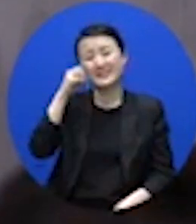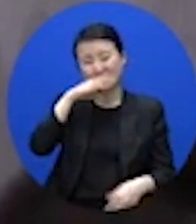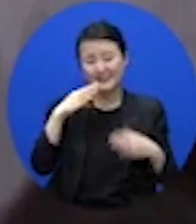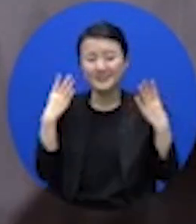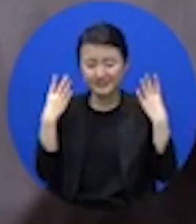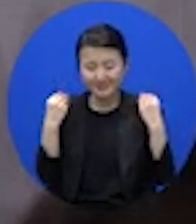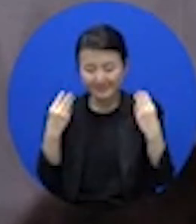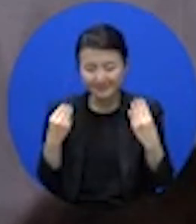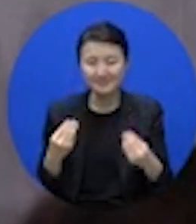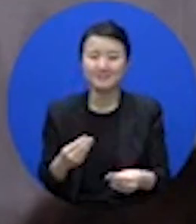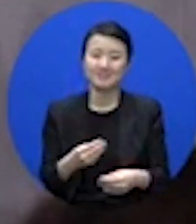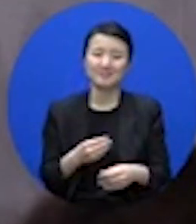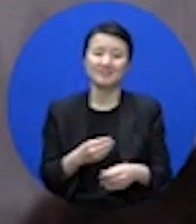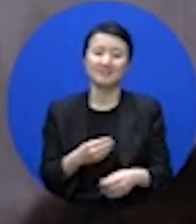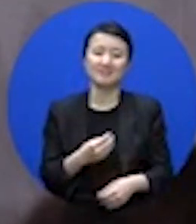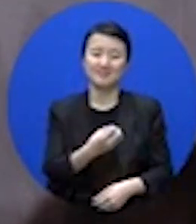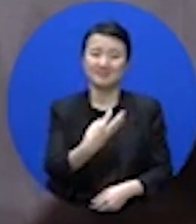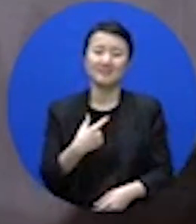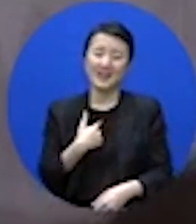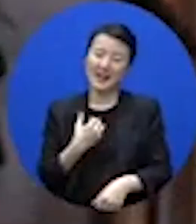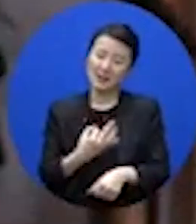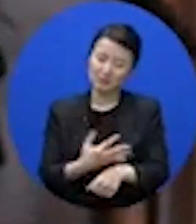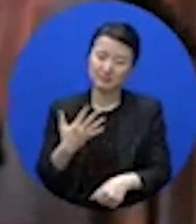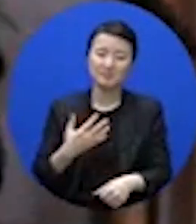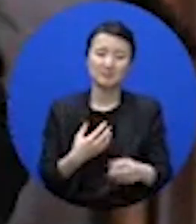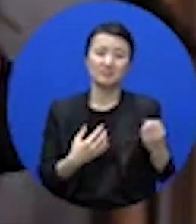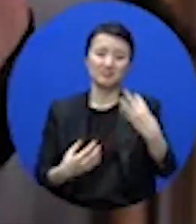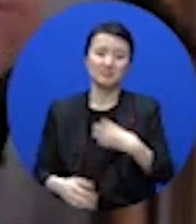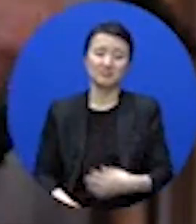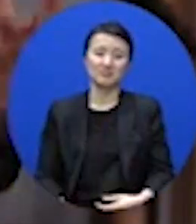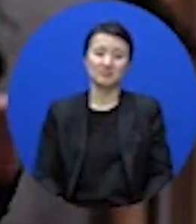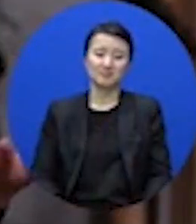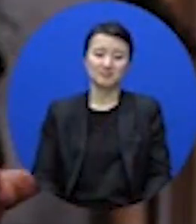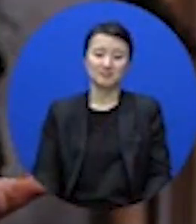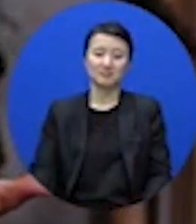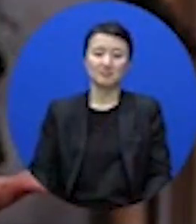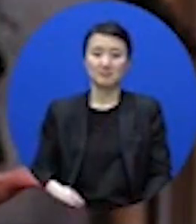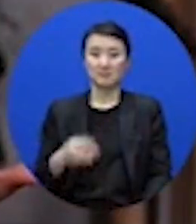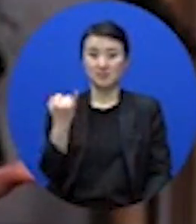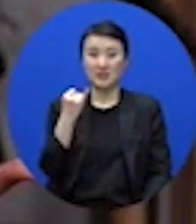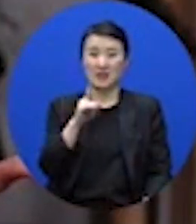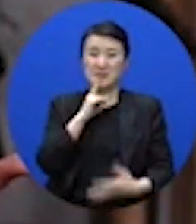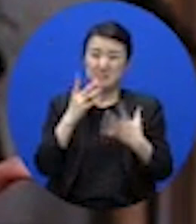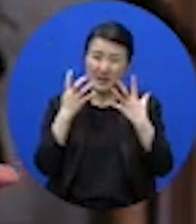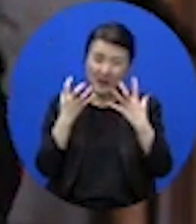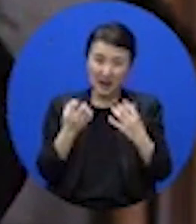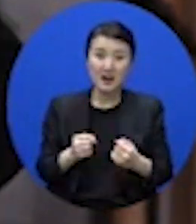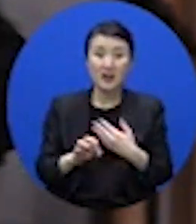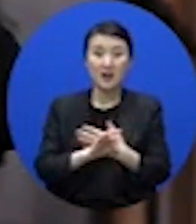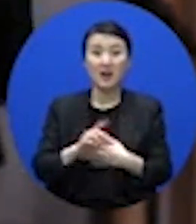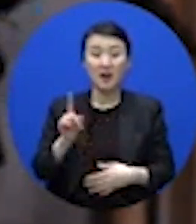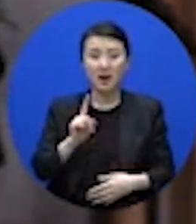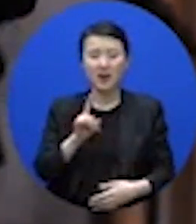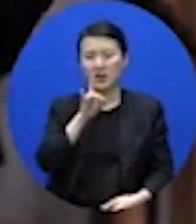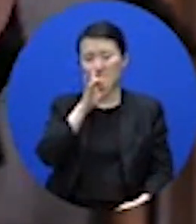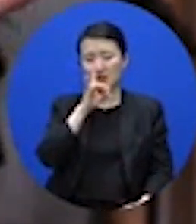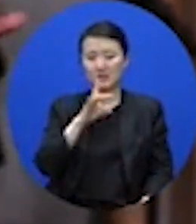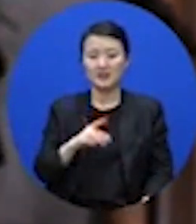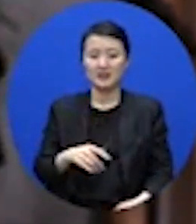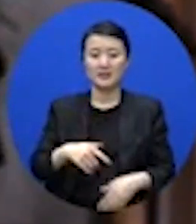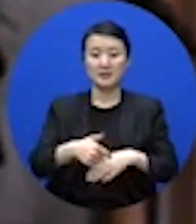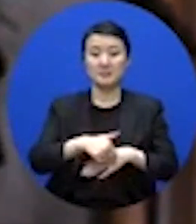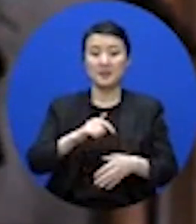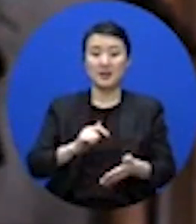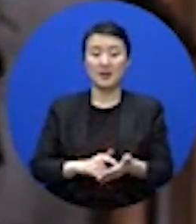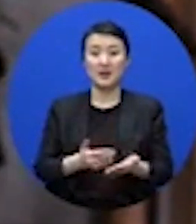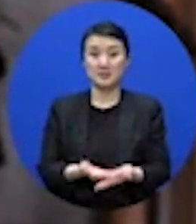그렇습니다. 제 엿보 네. 그러니까 너무 많이 퍼내는 사람들도 여백이 마음의